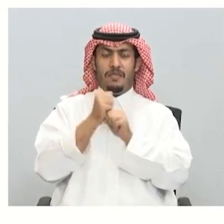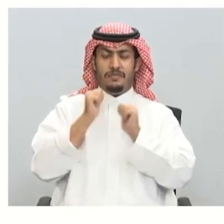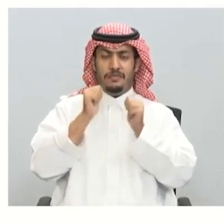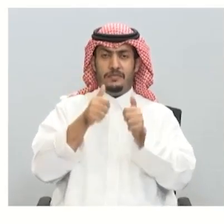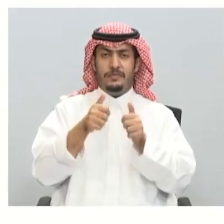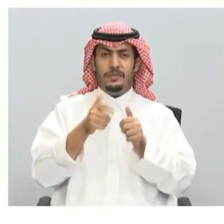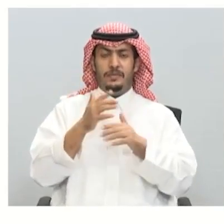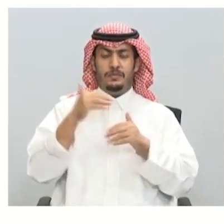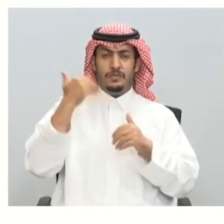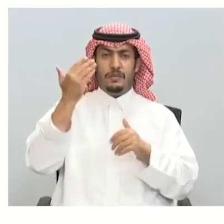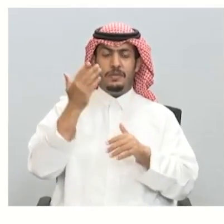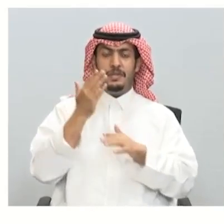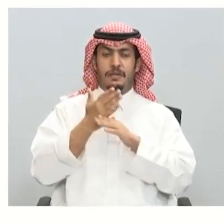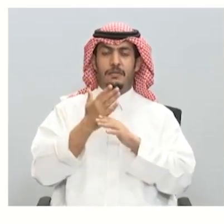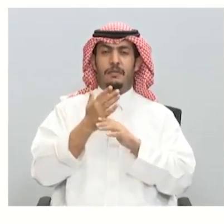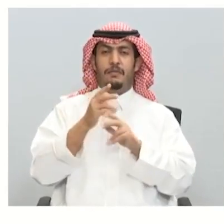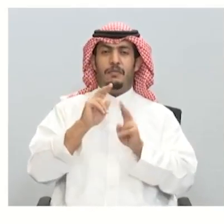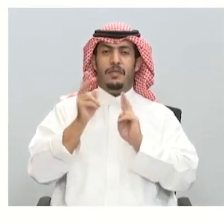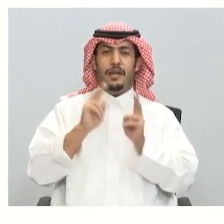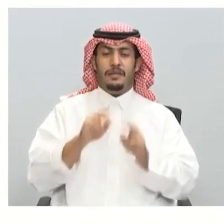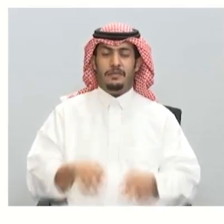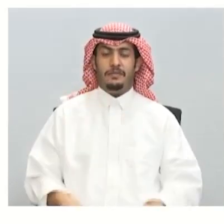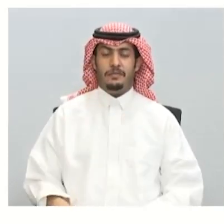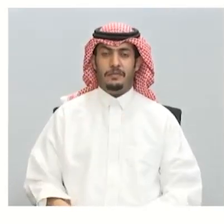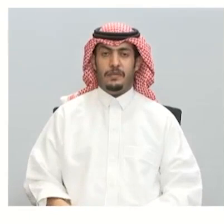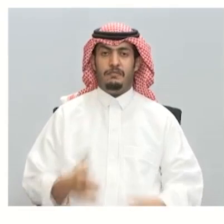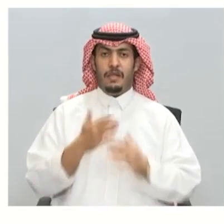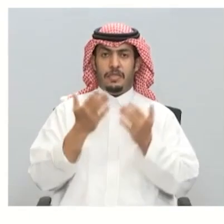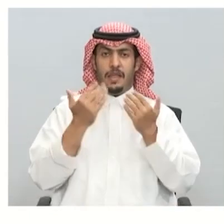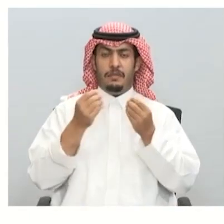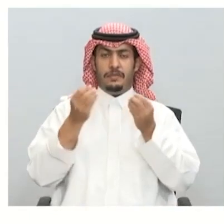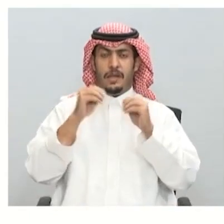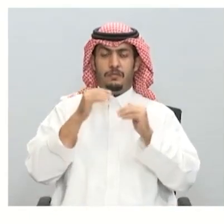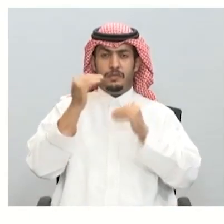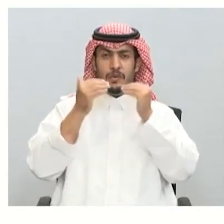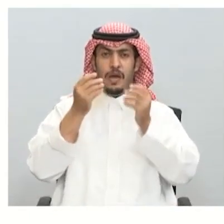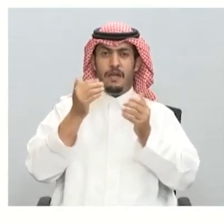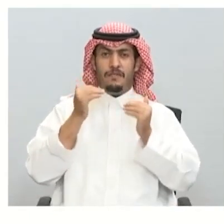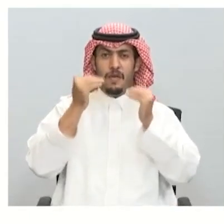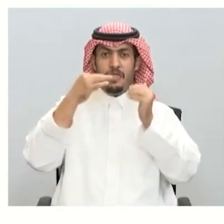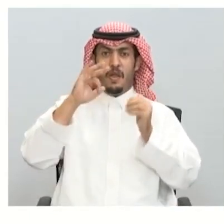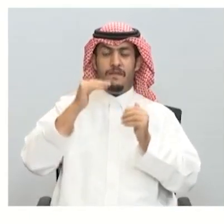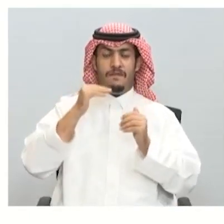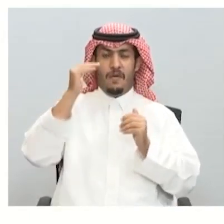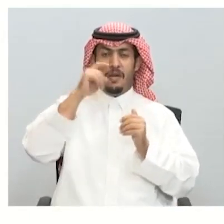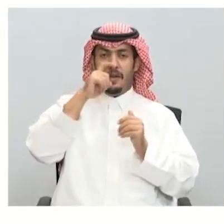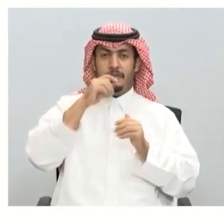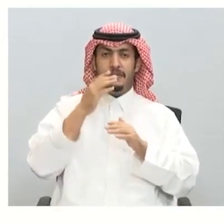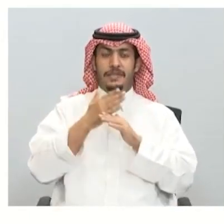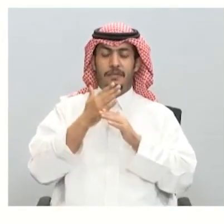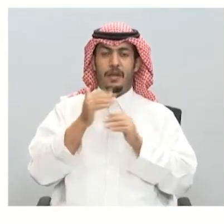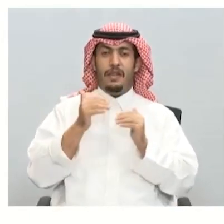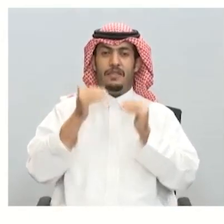في المستقبل بالتاكيد ستكون متغيره سيكون هنالك طلب على مستوى قد يكون اعلى من مرحله الثانويه بسبب